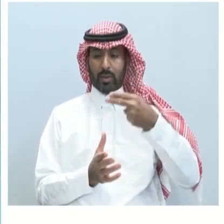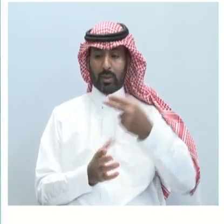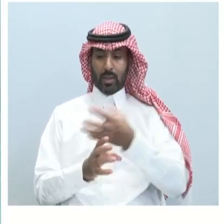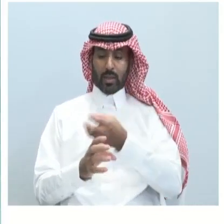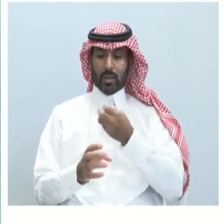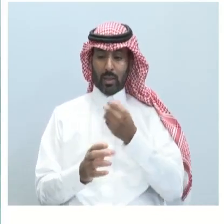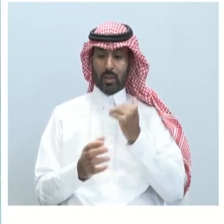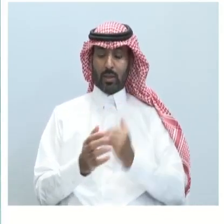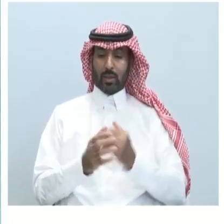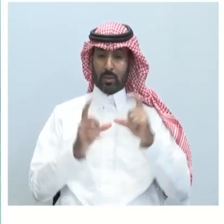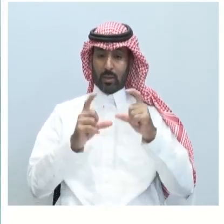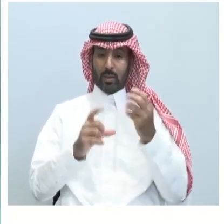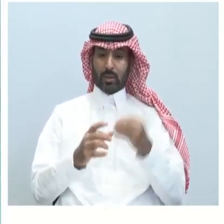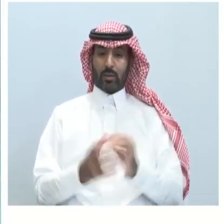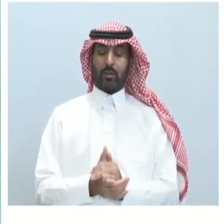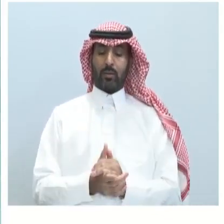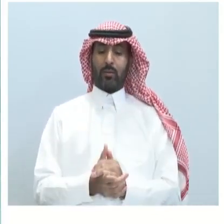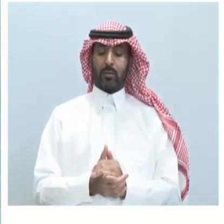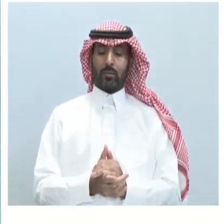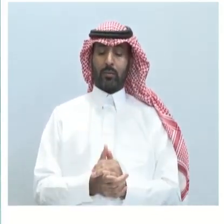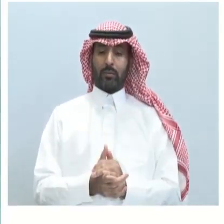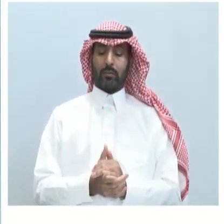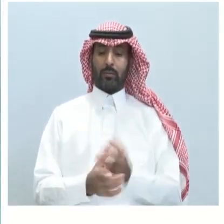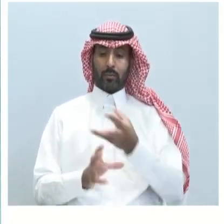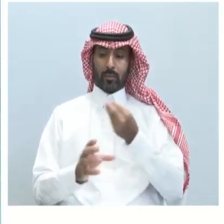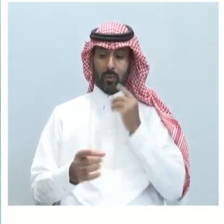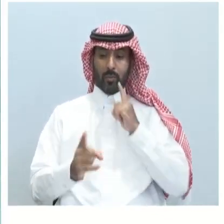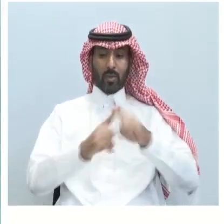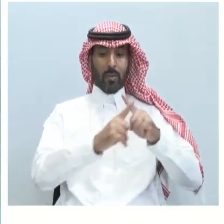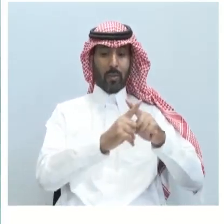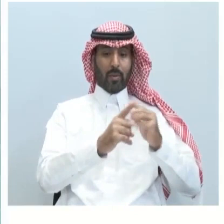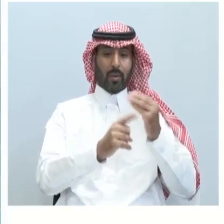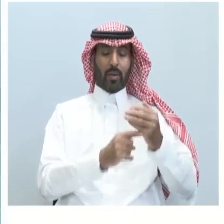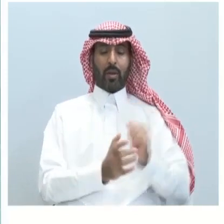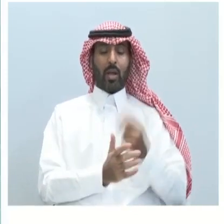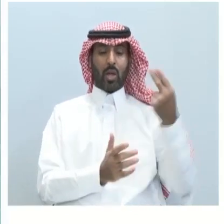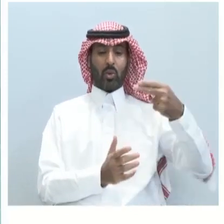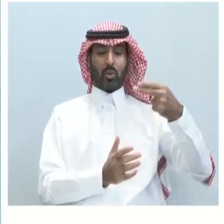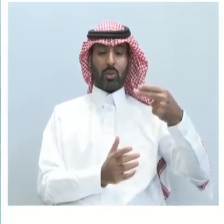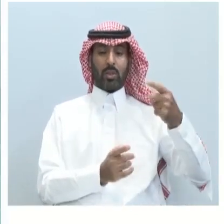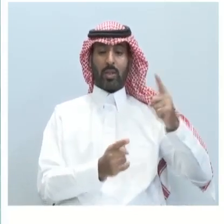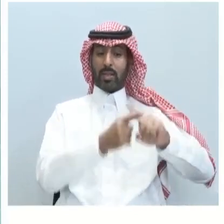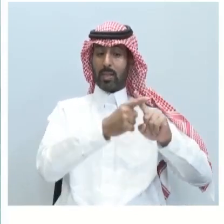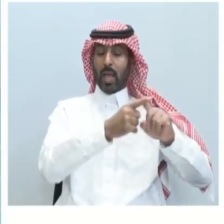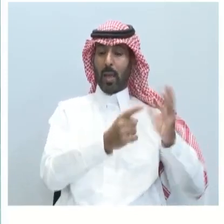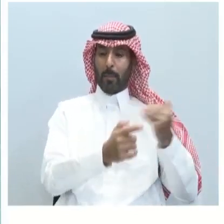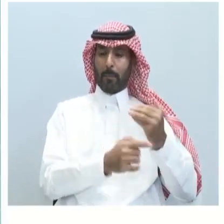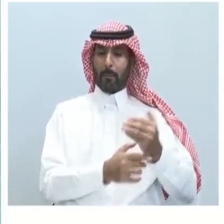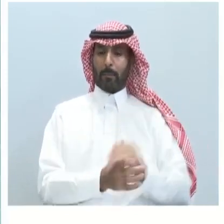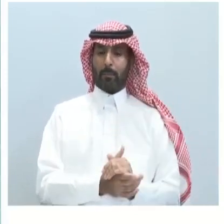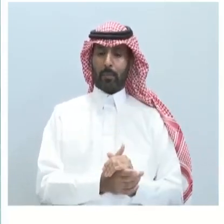ناتج اضع على شكل تركيز اللي هو مين اللي هو النواتج مضروبا في مين تركيز الهيدروجين ايون